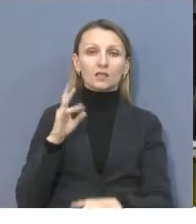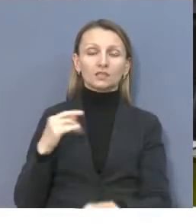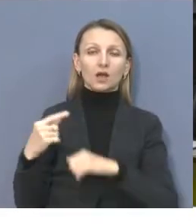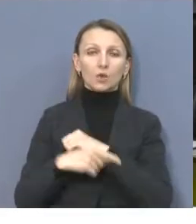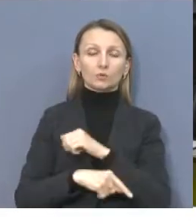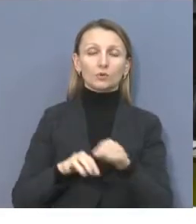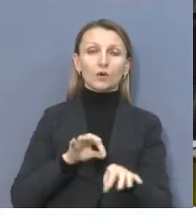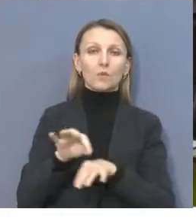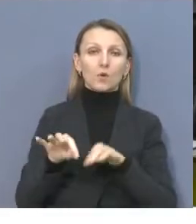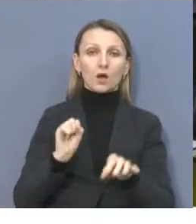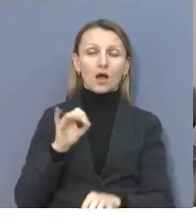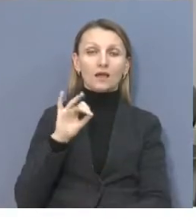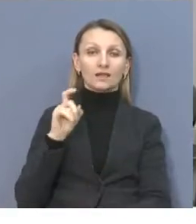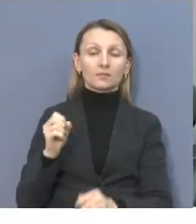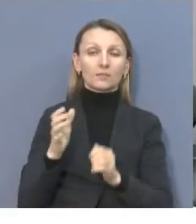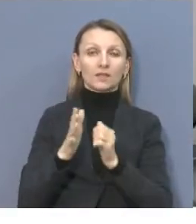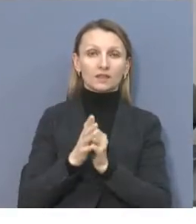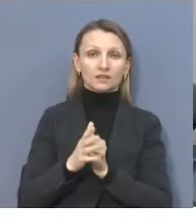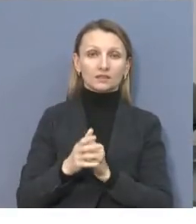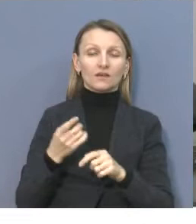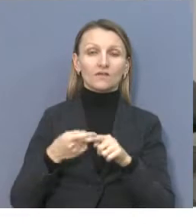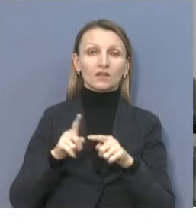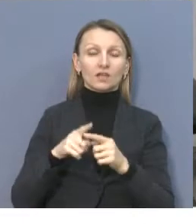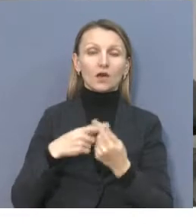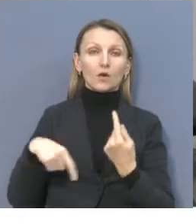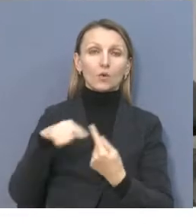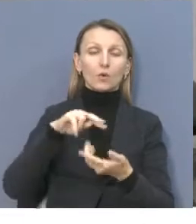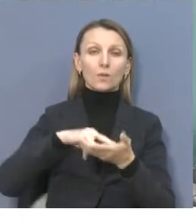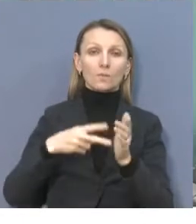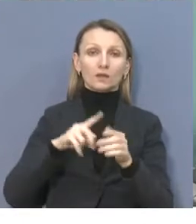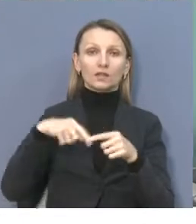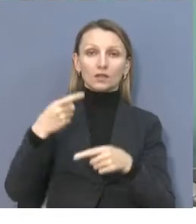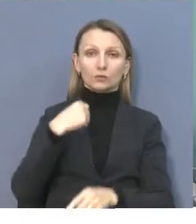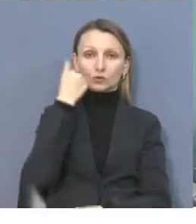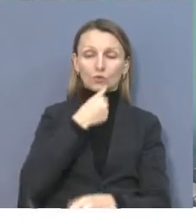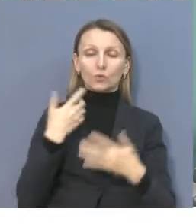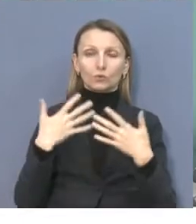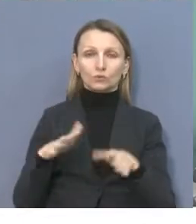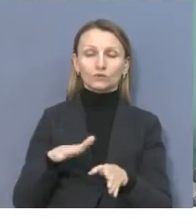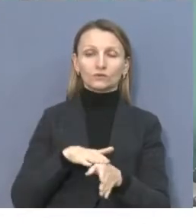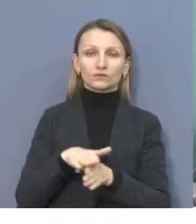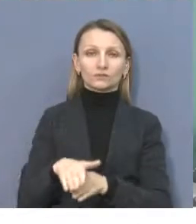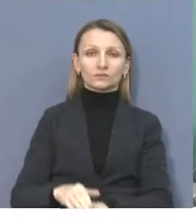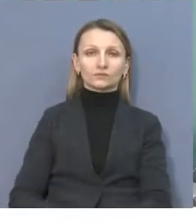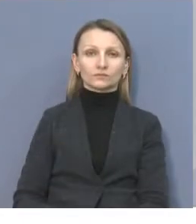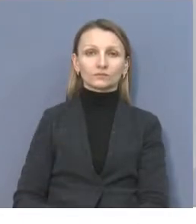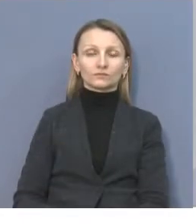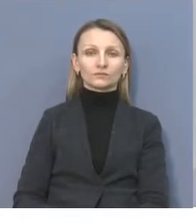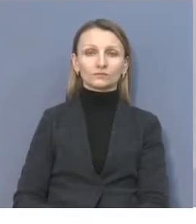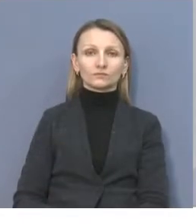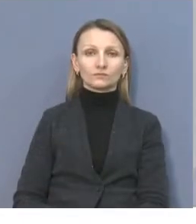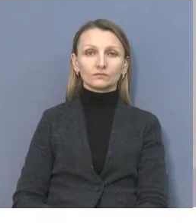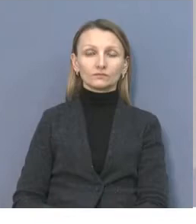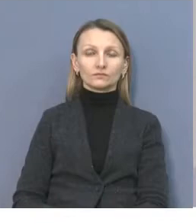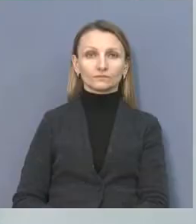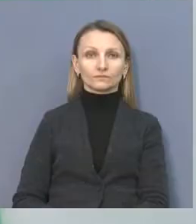проектов а их 15 потому круг планов на будущий год уже очерчен аслан абу талиб и в дархан и уже боёв джахангир мухамбетов кучак